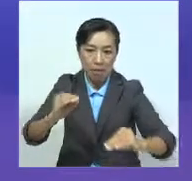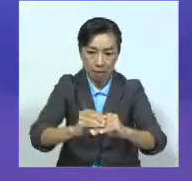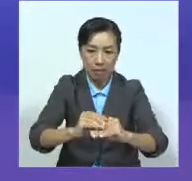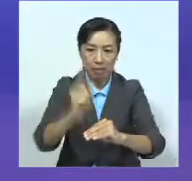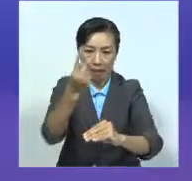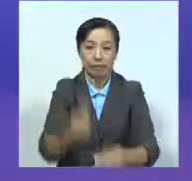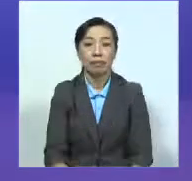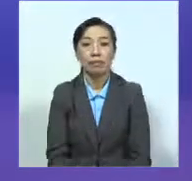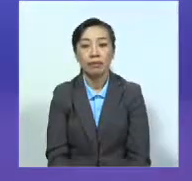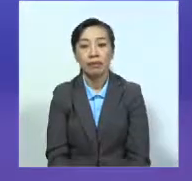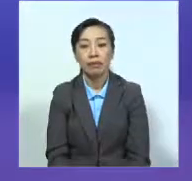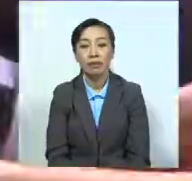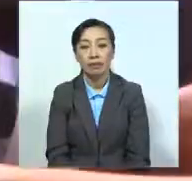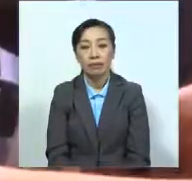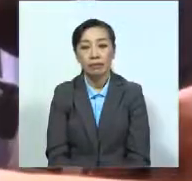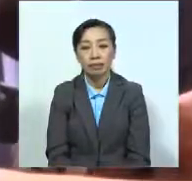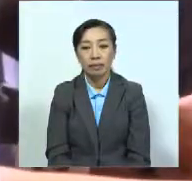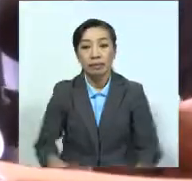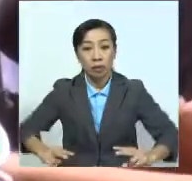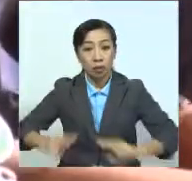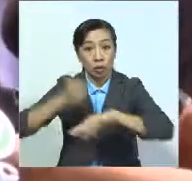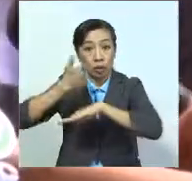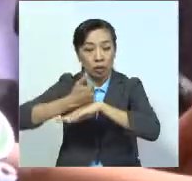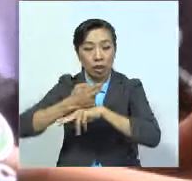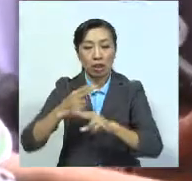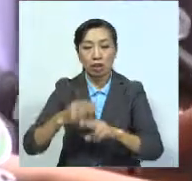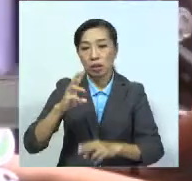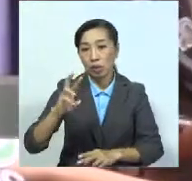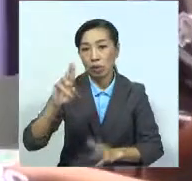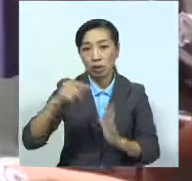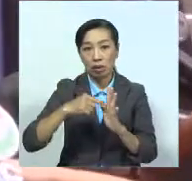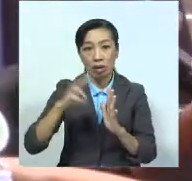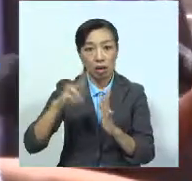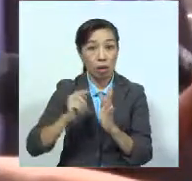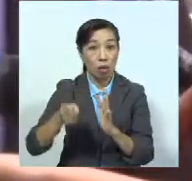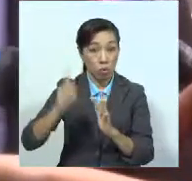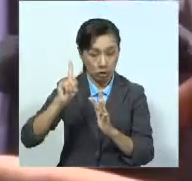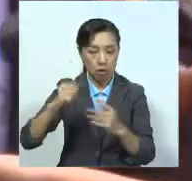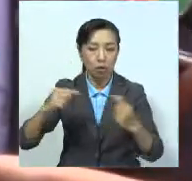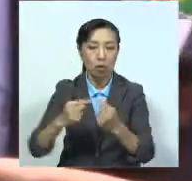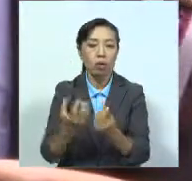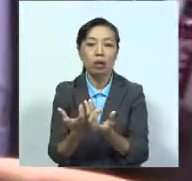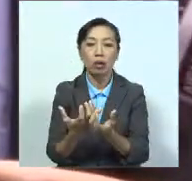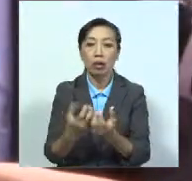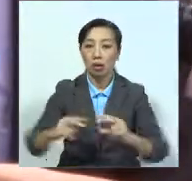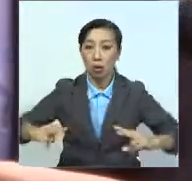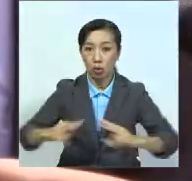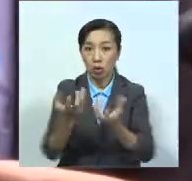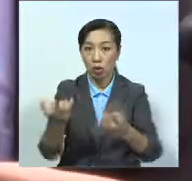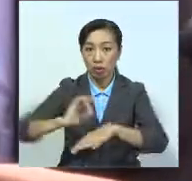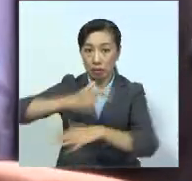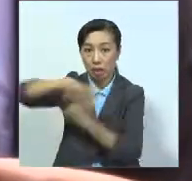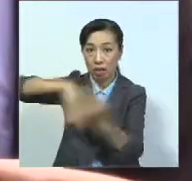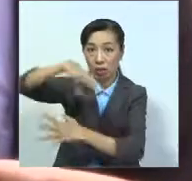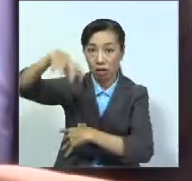ากขึ้นค่ะทางรัฐมนตรีนะคะนายวราวุฒิศิลปะอาชารัฐมนตรีว่าการกระทรวงทรัพยากรธรรมชาติและสิ่งแวดล้อมบอกว่า